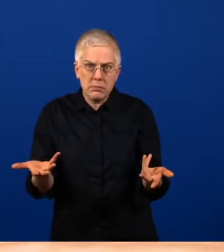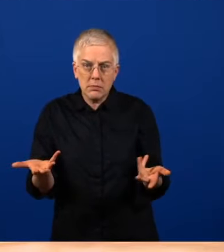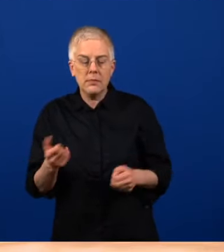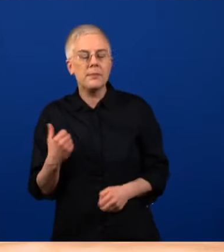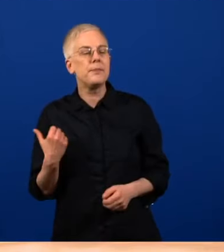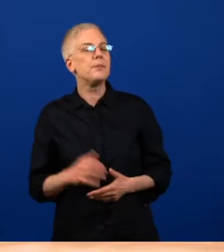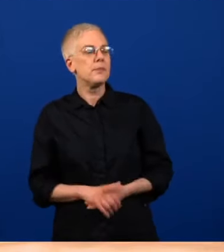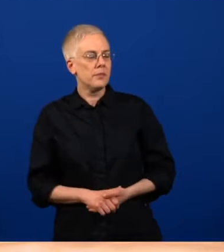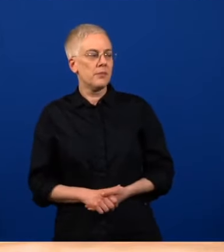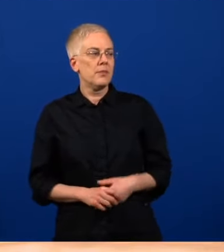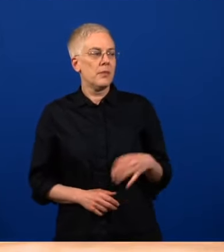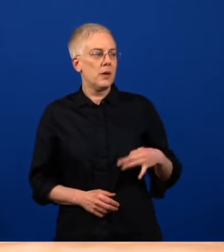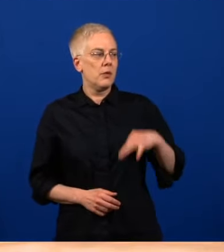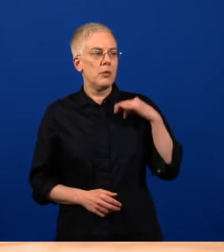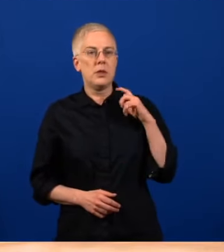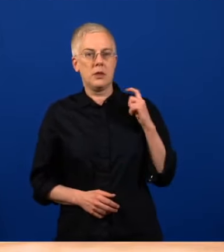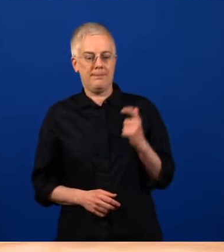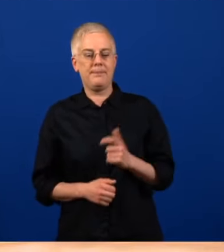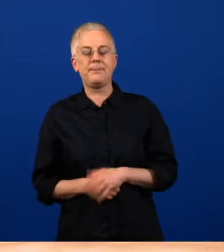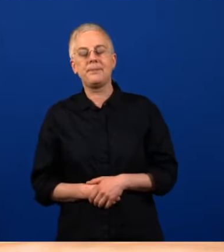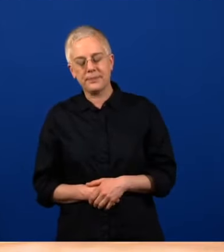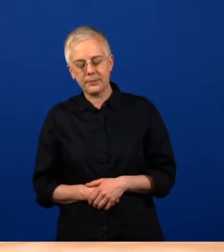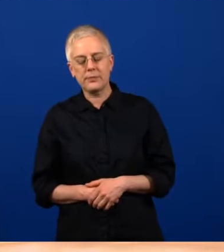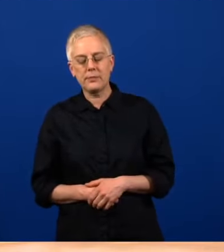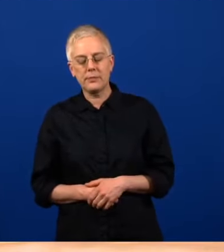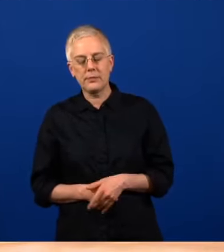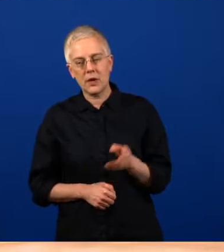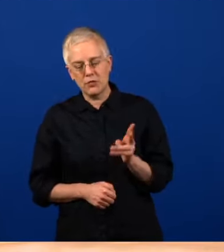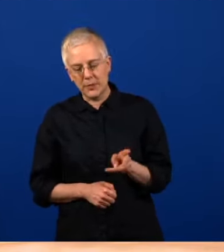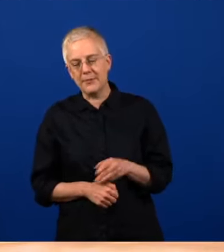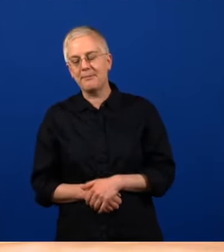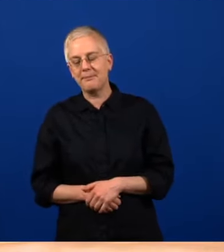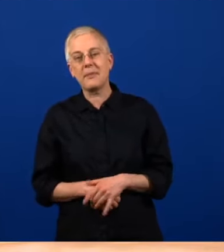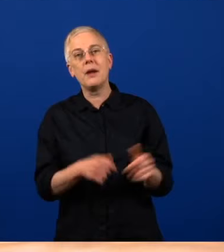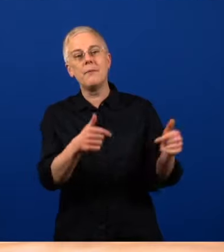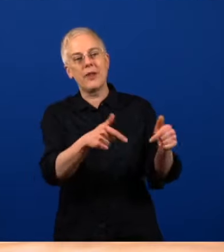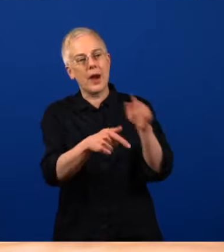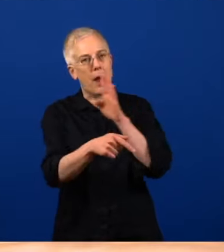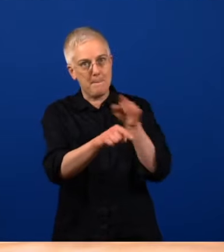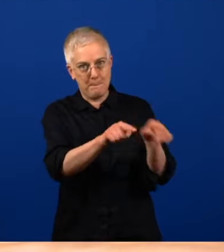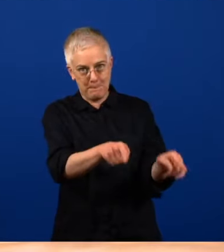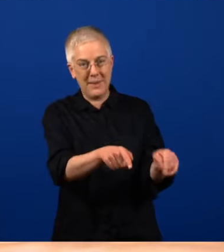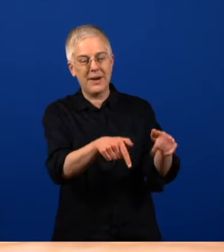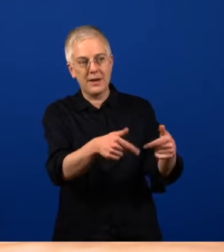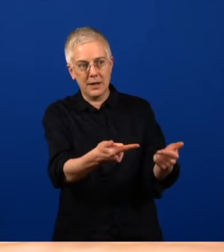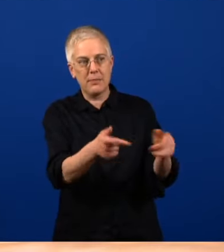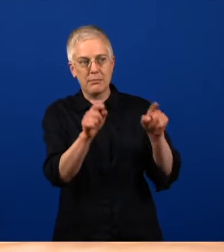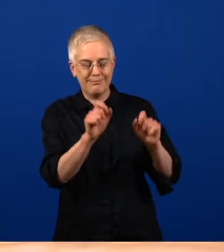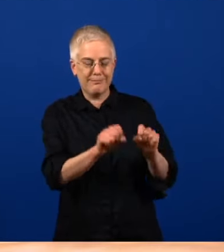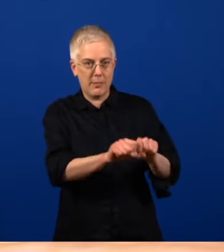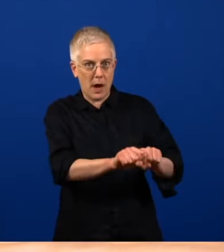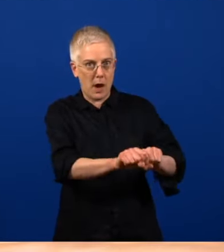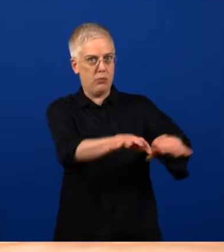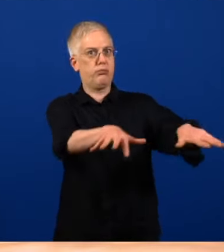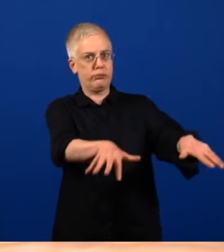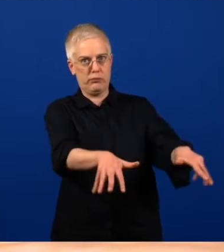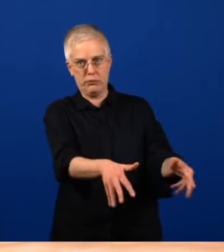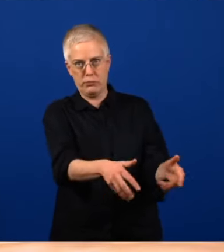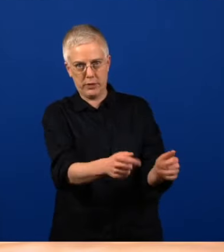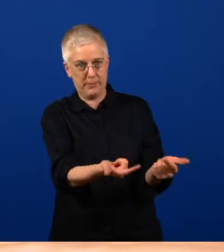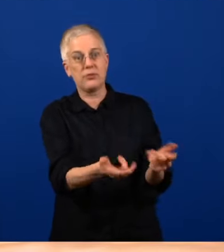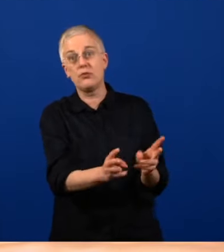Also es gibt ein Infektionsgeschehen in einem Pflegeheim in Wellingsbüttel. Da sind auch noch